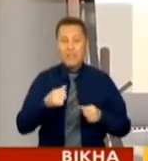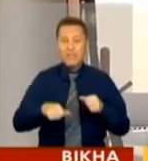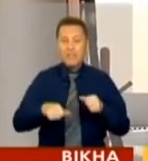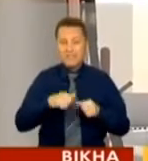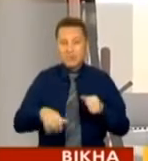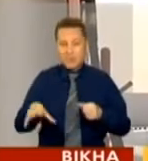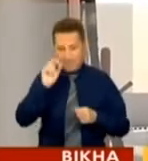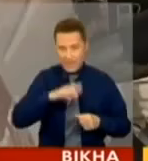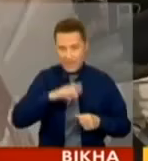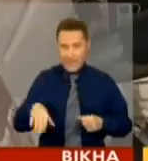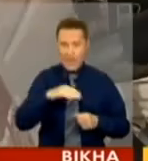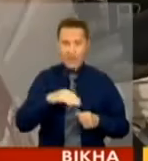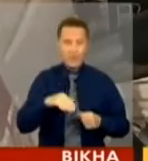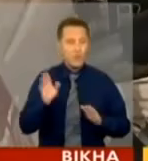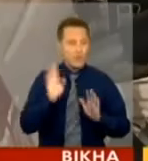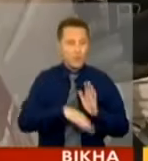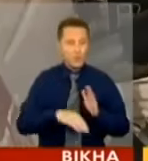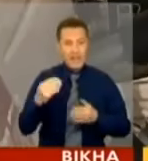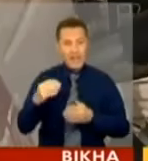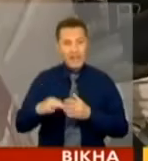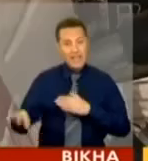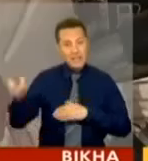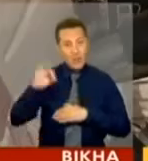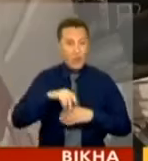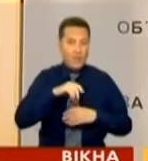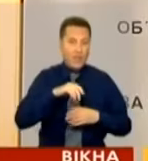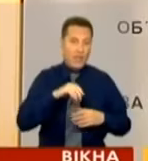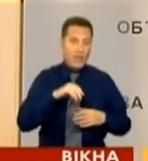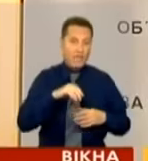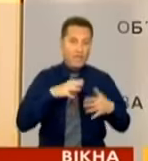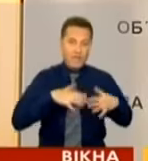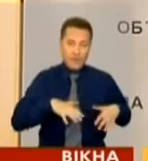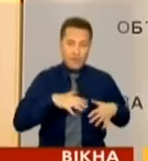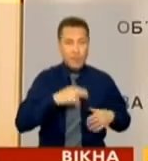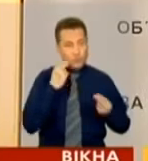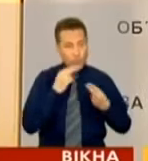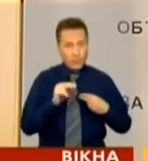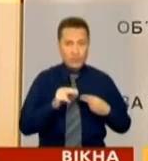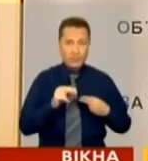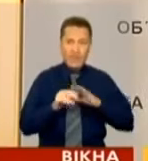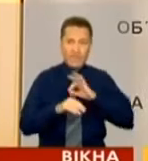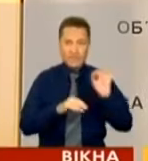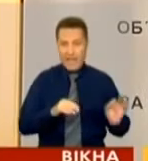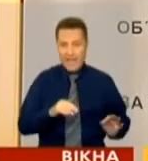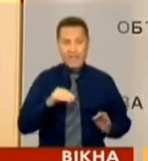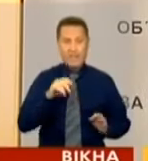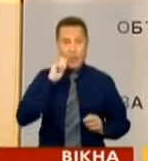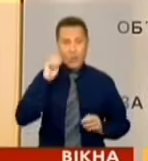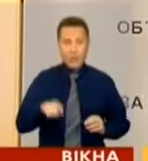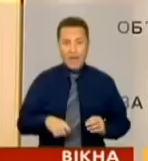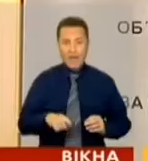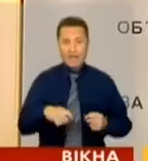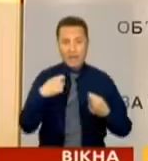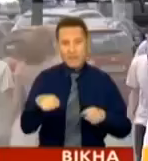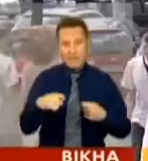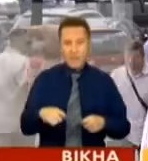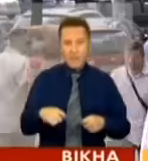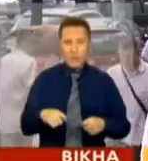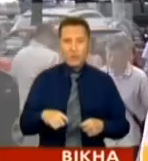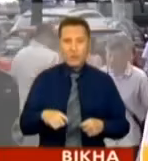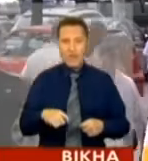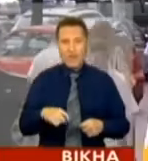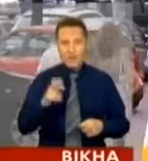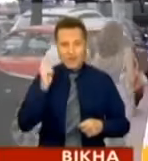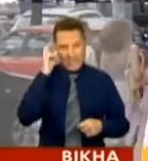найгірша ситуація на Сході та в Криму, найкраща – в Західній Україні. Київ серед п'ятірки міст, де продають найбільш кепське паливо.